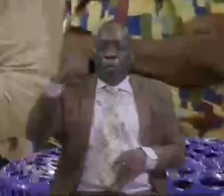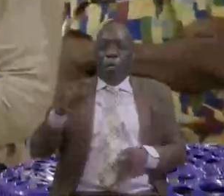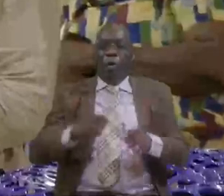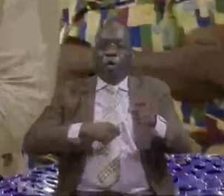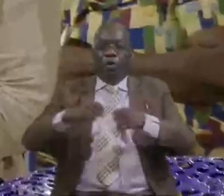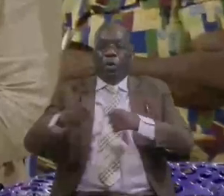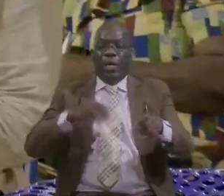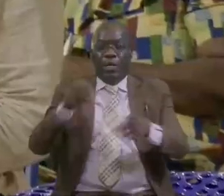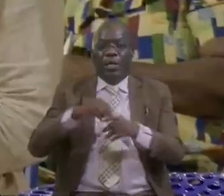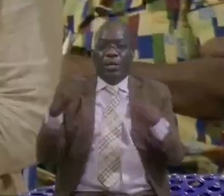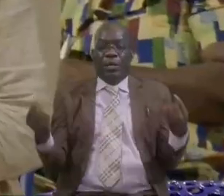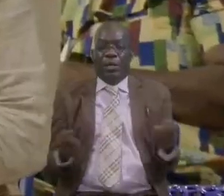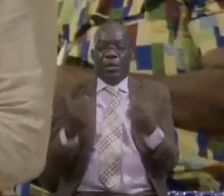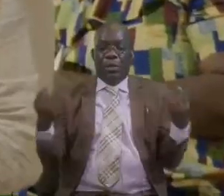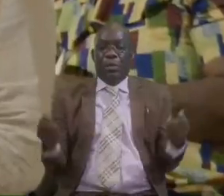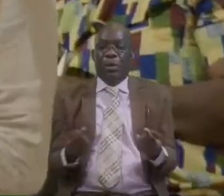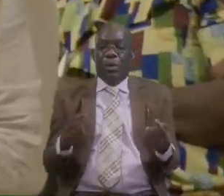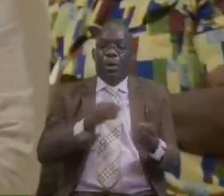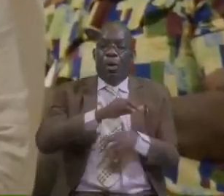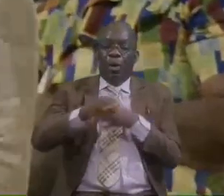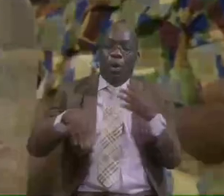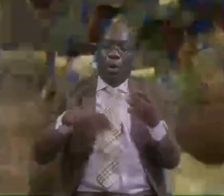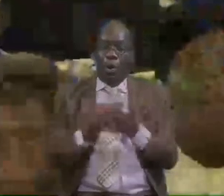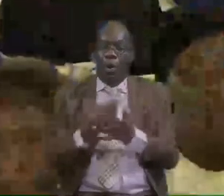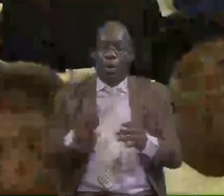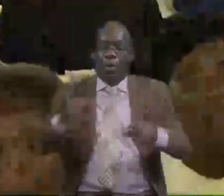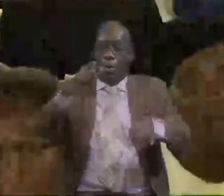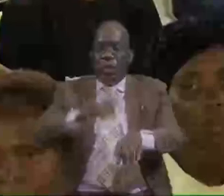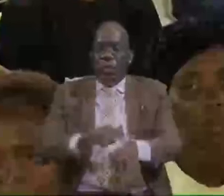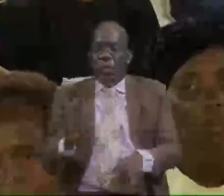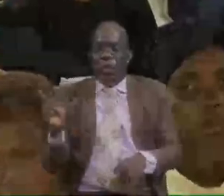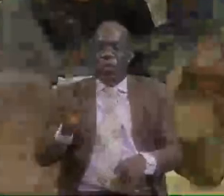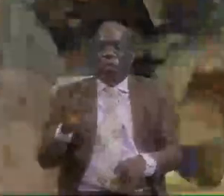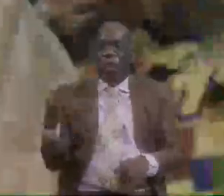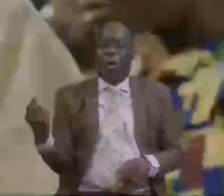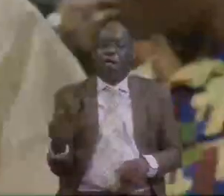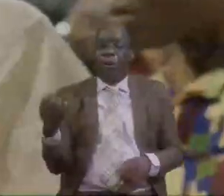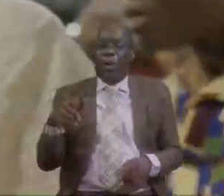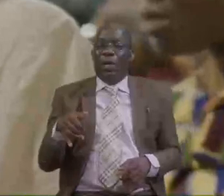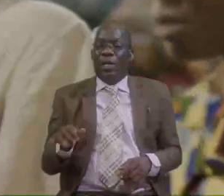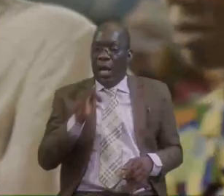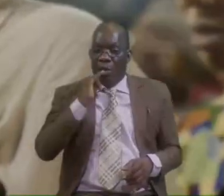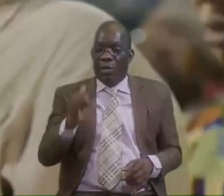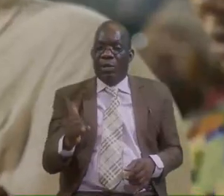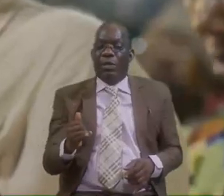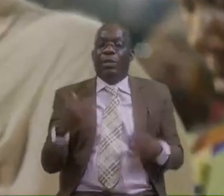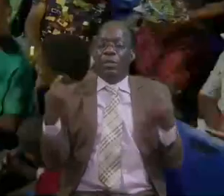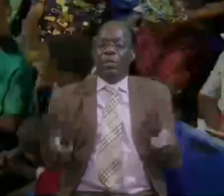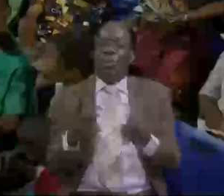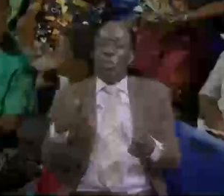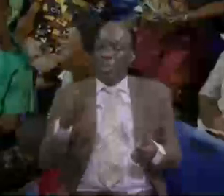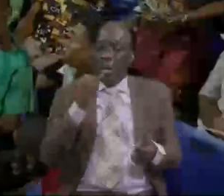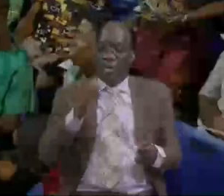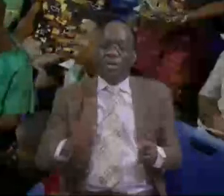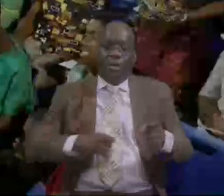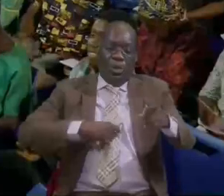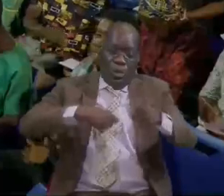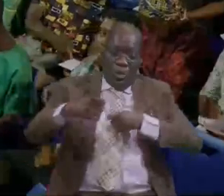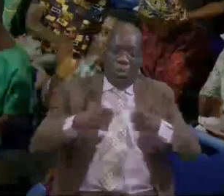Pour ceux qui sont lésés par l'iniquité, à tout moment, là où il y a l'iniquité, il y aura